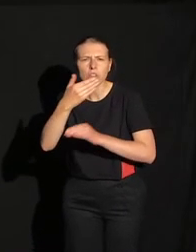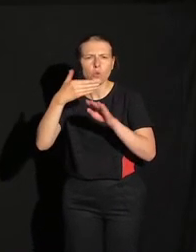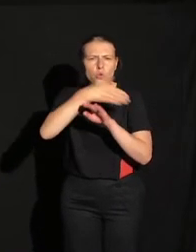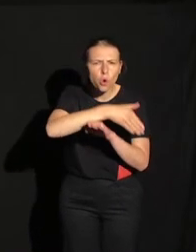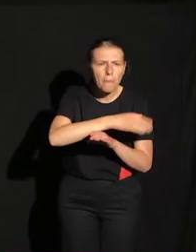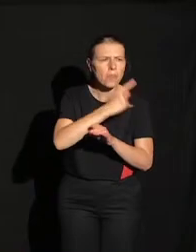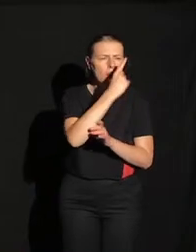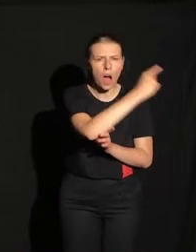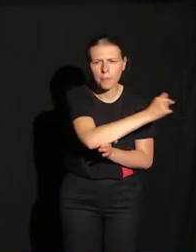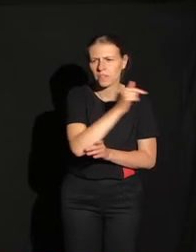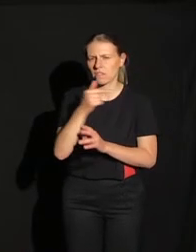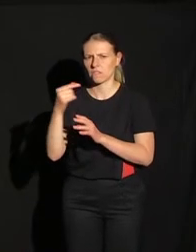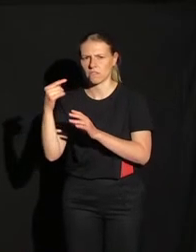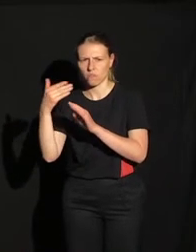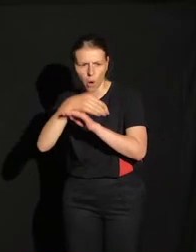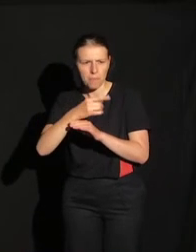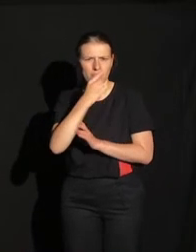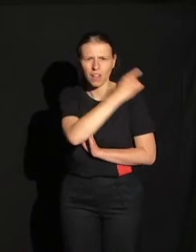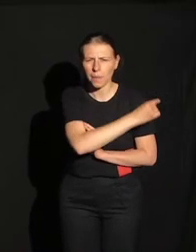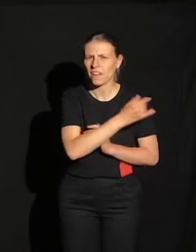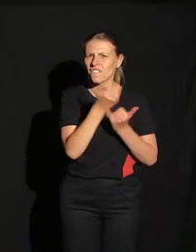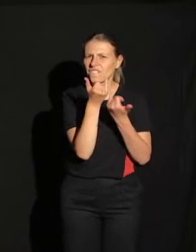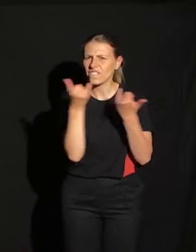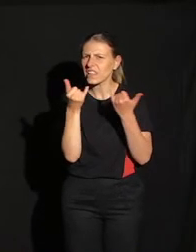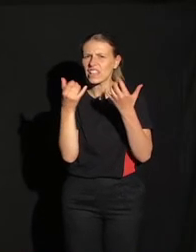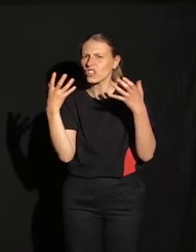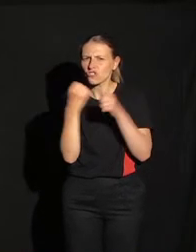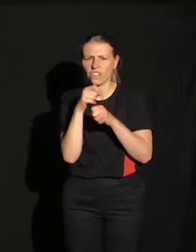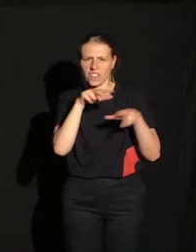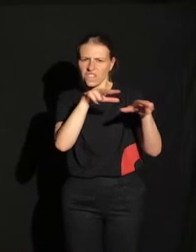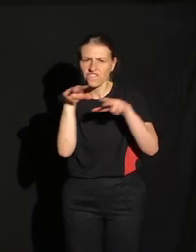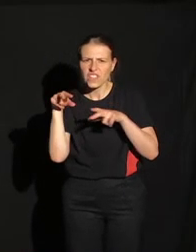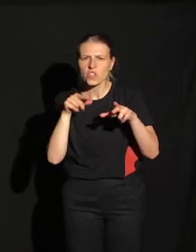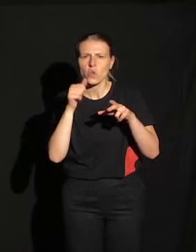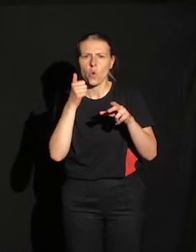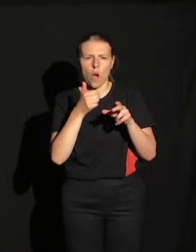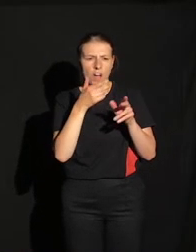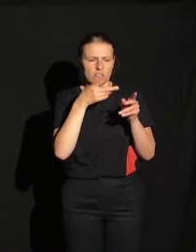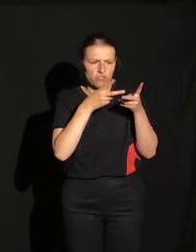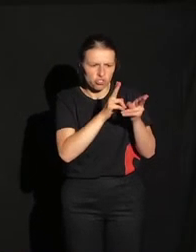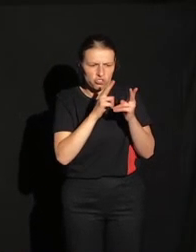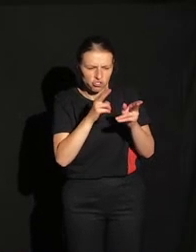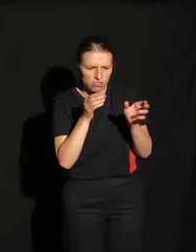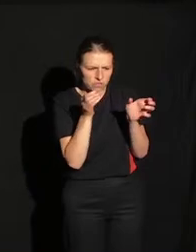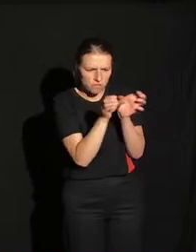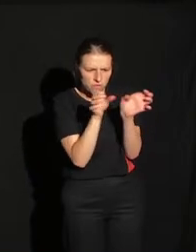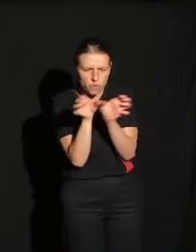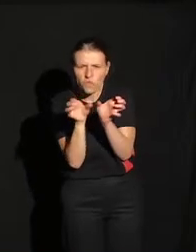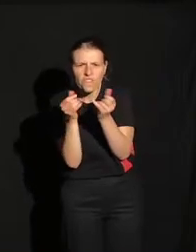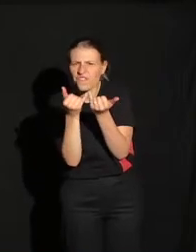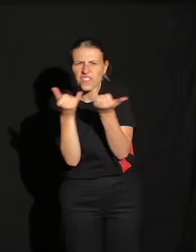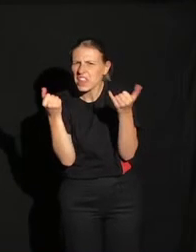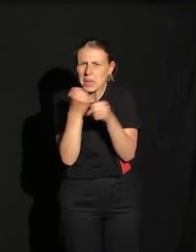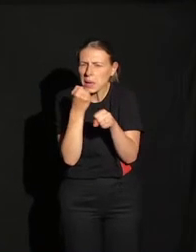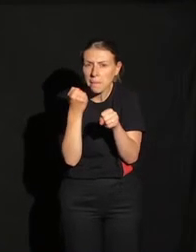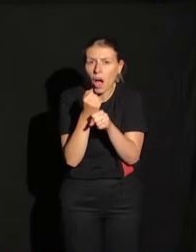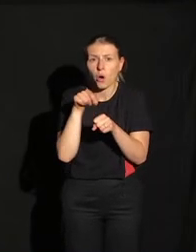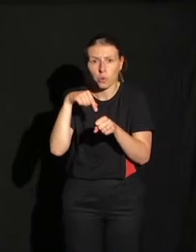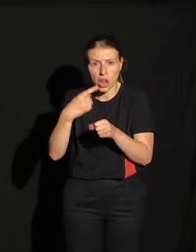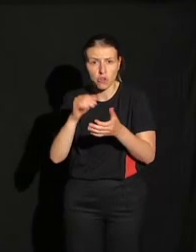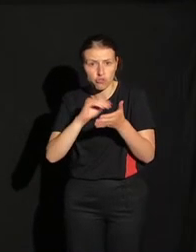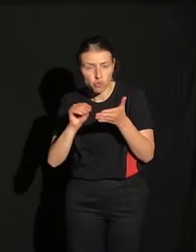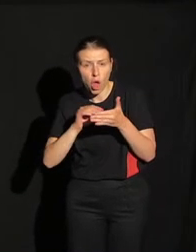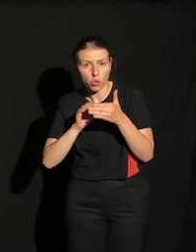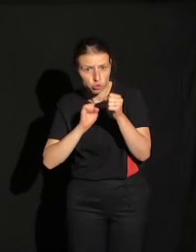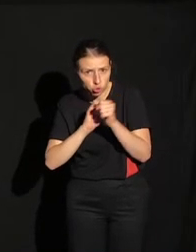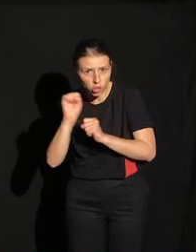wirklich zu einem zusammengefügt habt? Und ist da auch so ein Zusammengehörigkeitsgefühl dann bei den Schülern? Konnte das